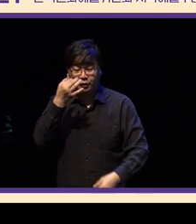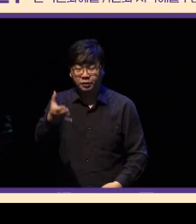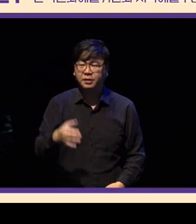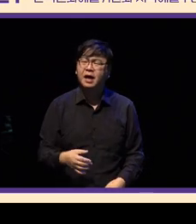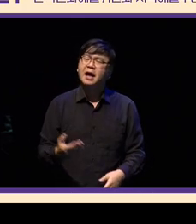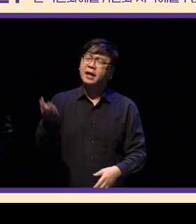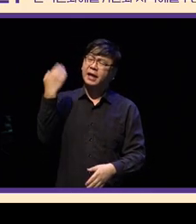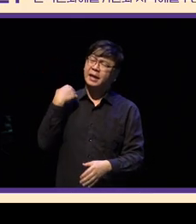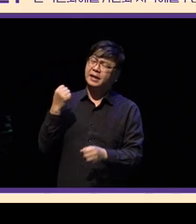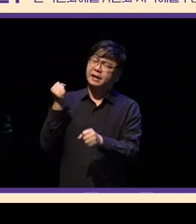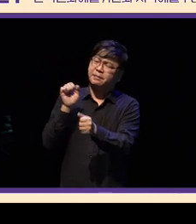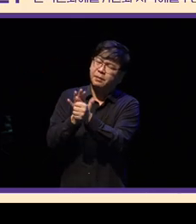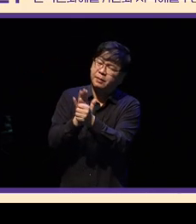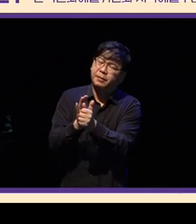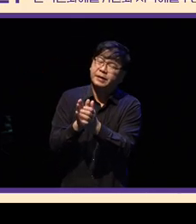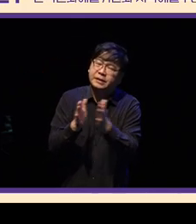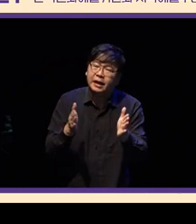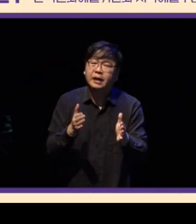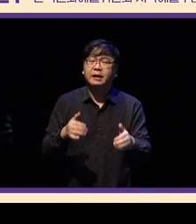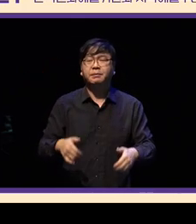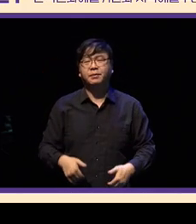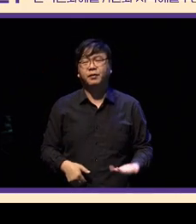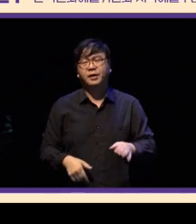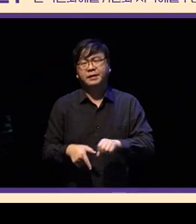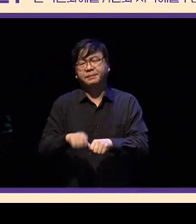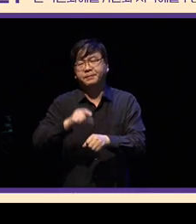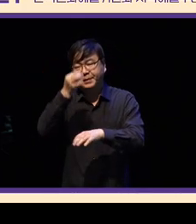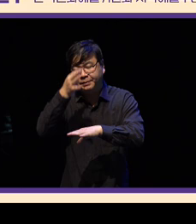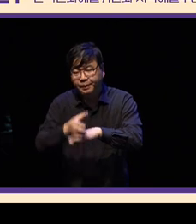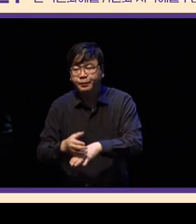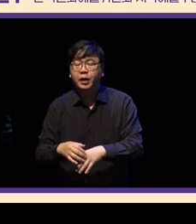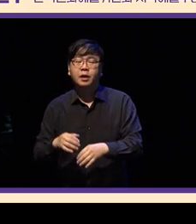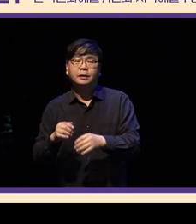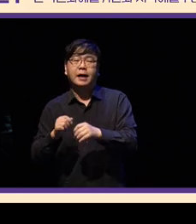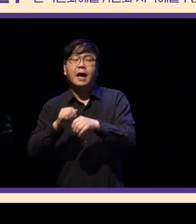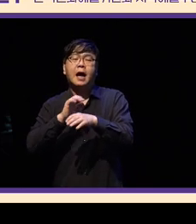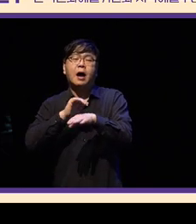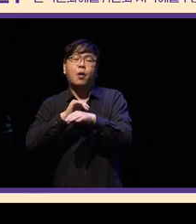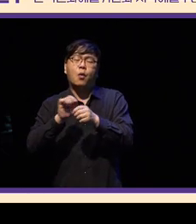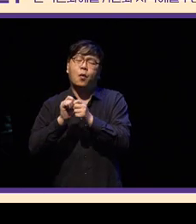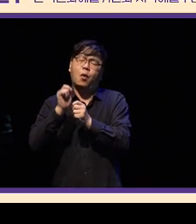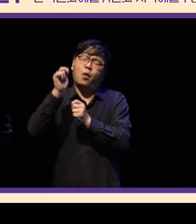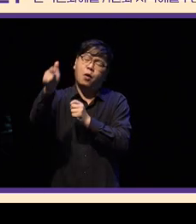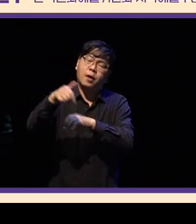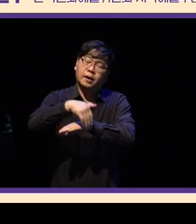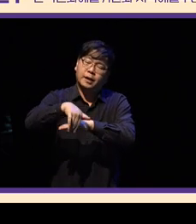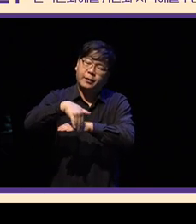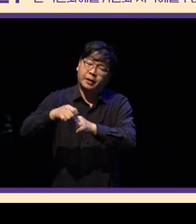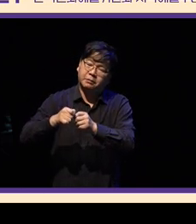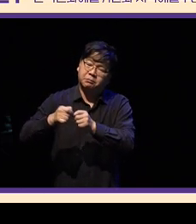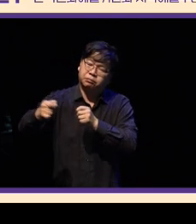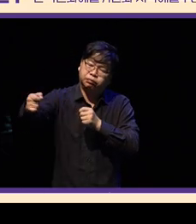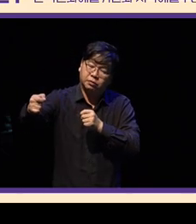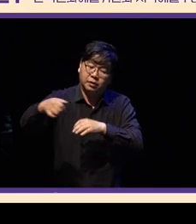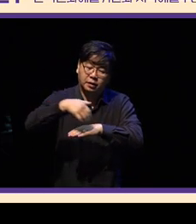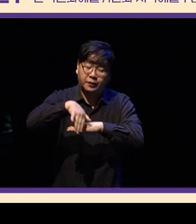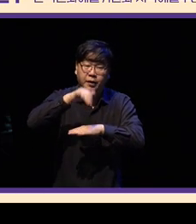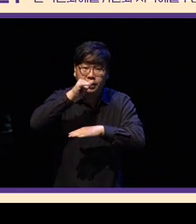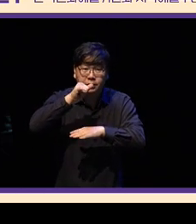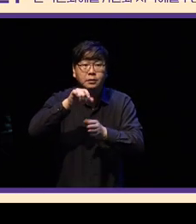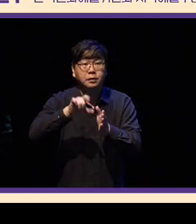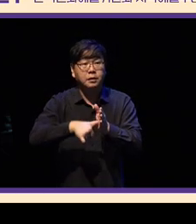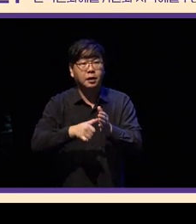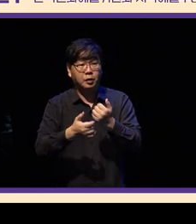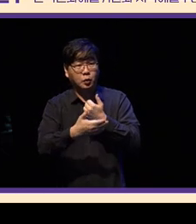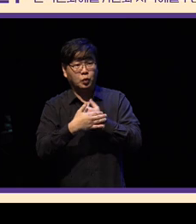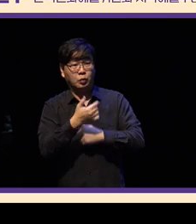처음으로 만들게 되었어요. 그래서 아마 장기적으로 계획하신 분들한테는 크게 도움 되지 않을까 싶고